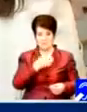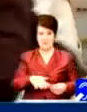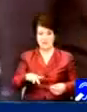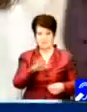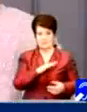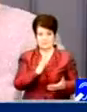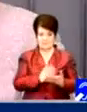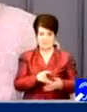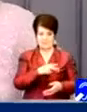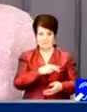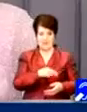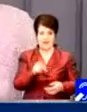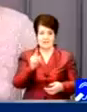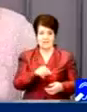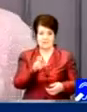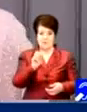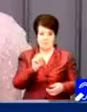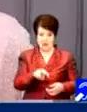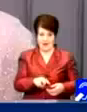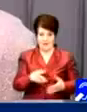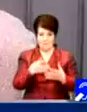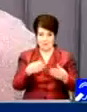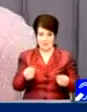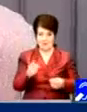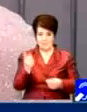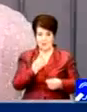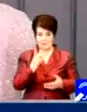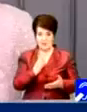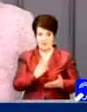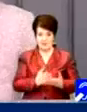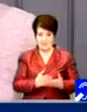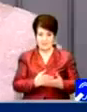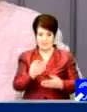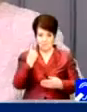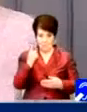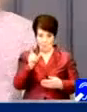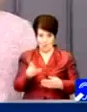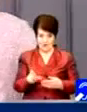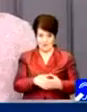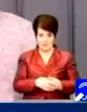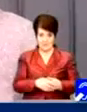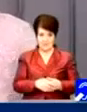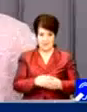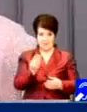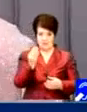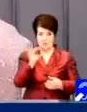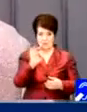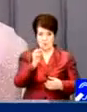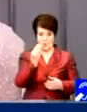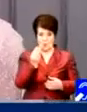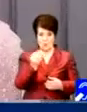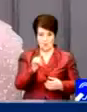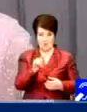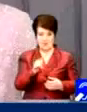sunt premiați. La acest bal de primăvară, în primul rând, este un show de excepție, un